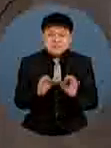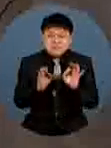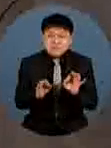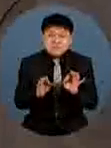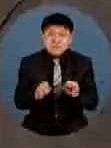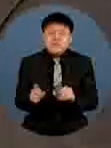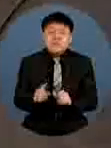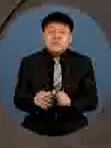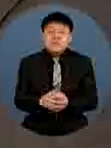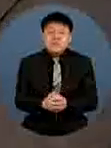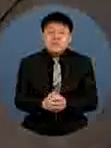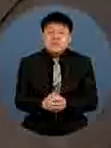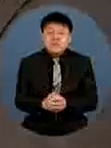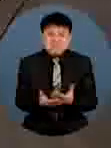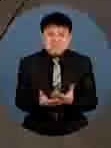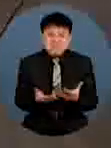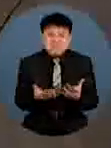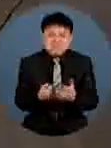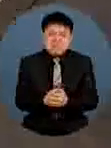네.